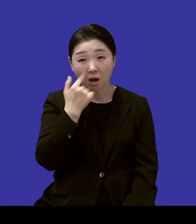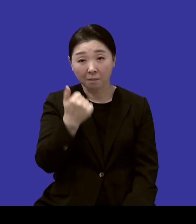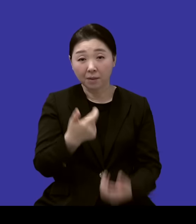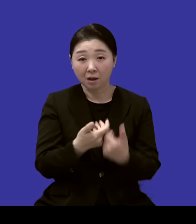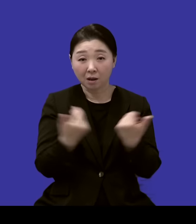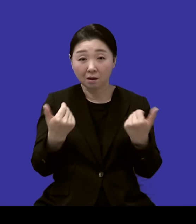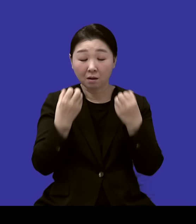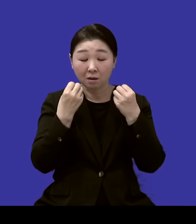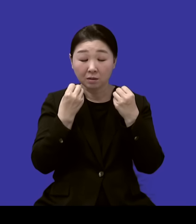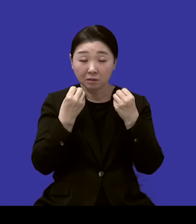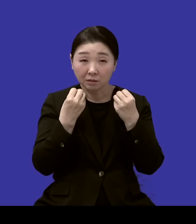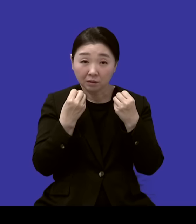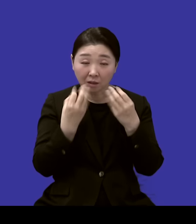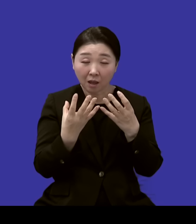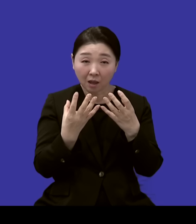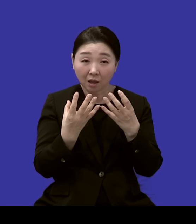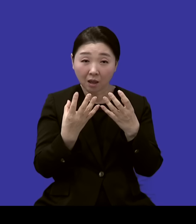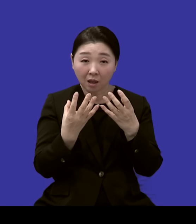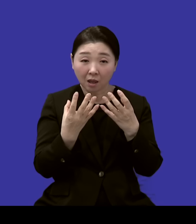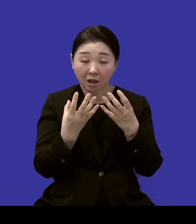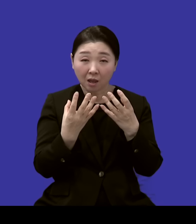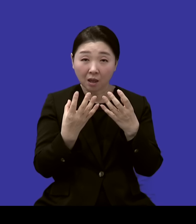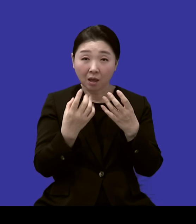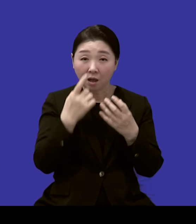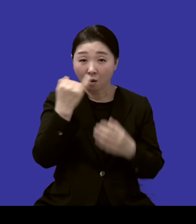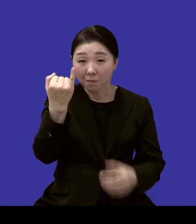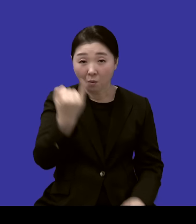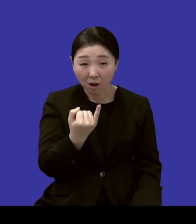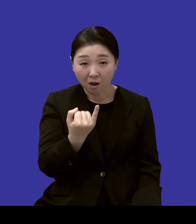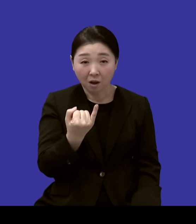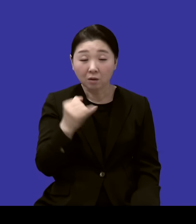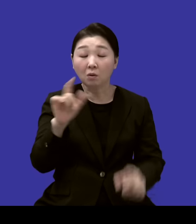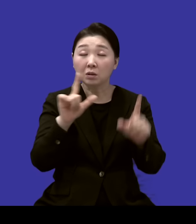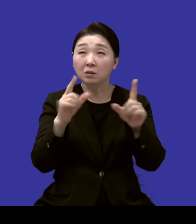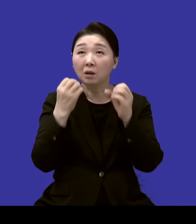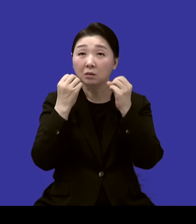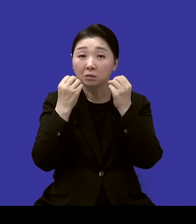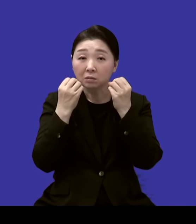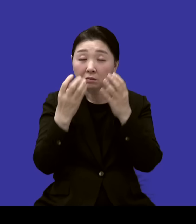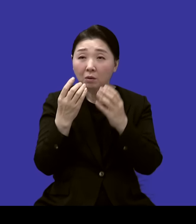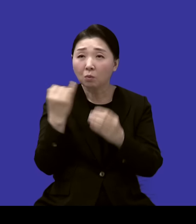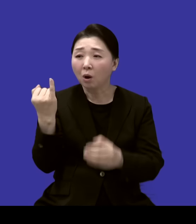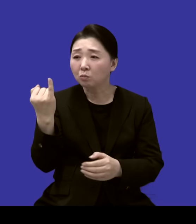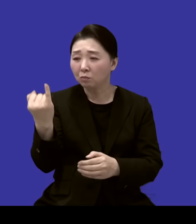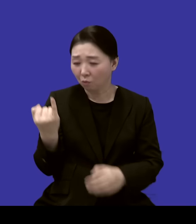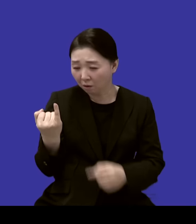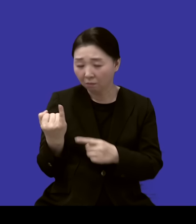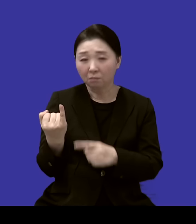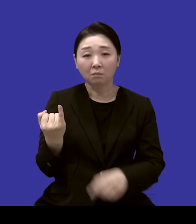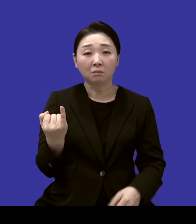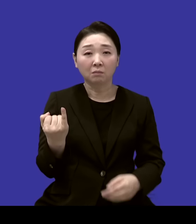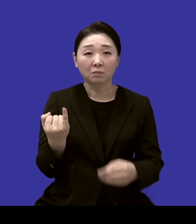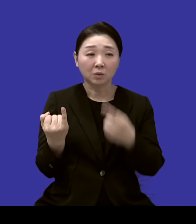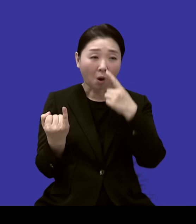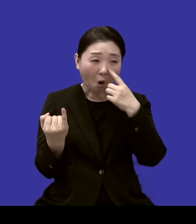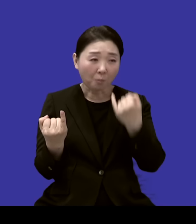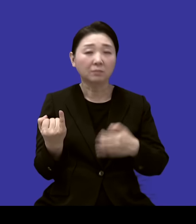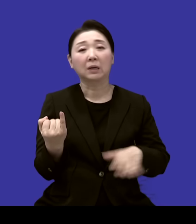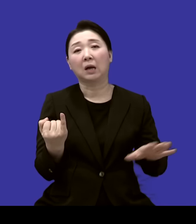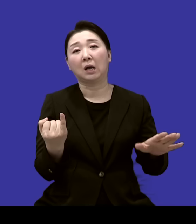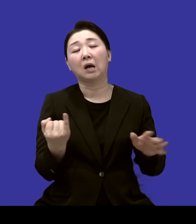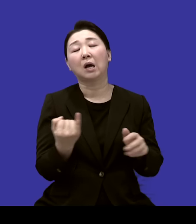새어머니가 들어오신 거예요? 네, 이제 이혼하시고 네. 어느 날 집에 어떤 새로운 아주머니가 계시는 거예요. 그러니까 어머니 나가신 거네요. 네, 이혼하시고 어머니는